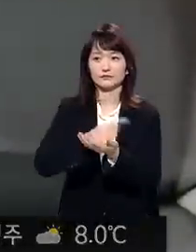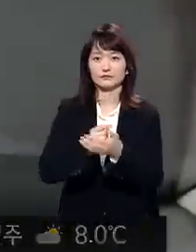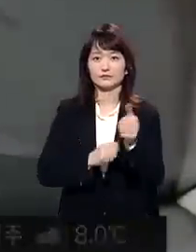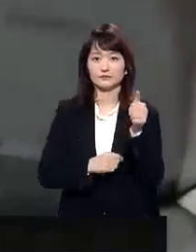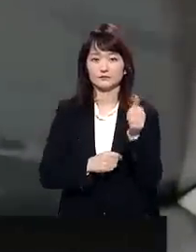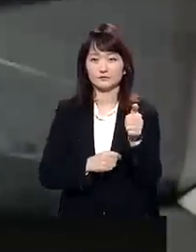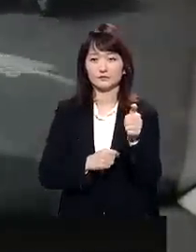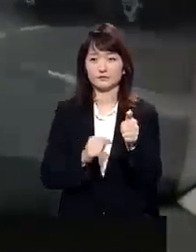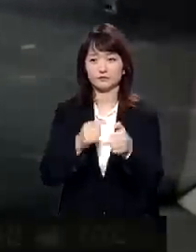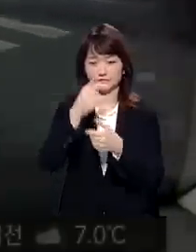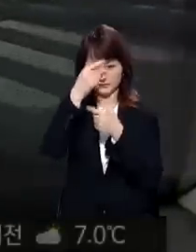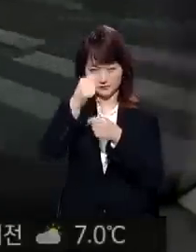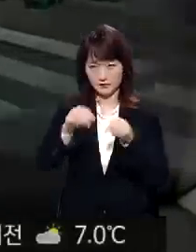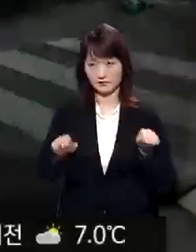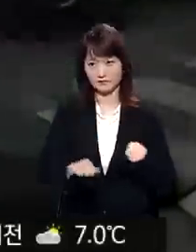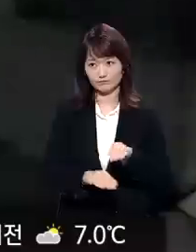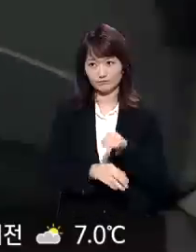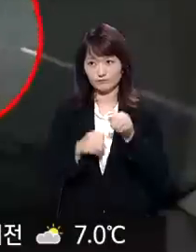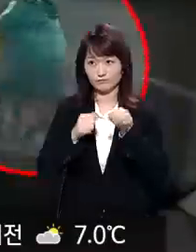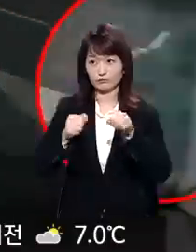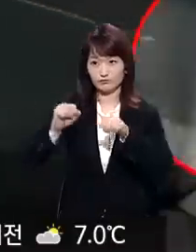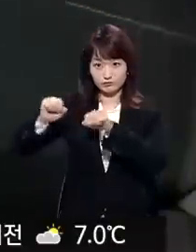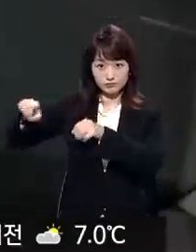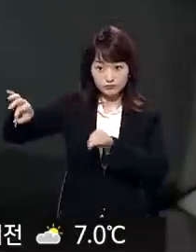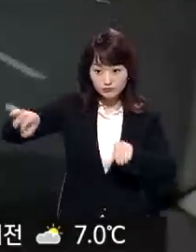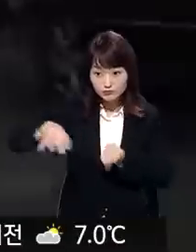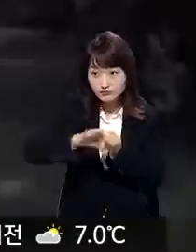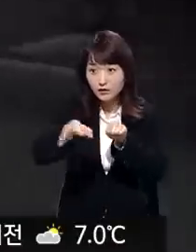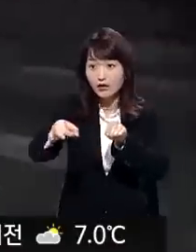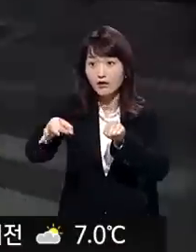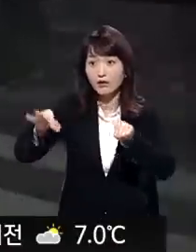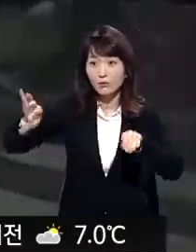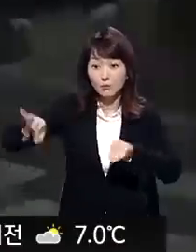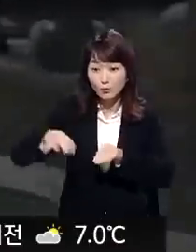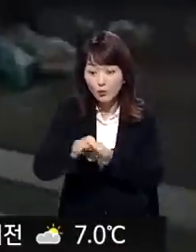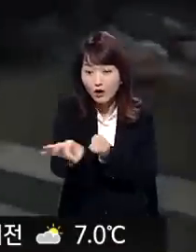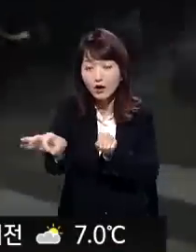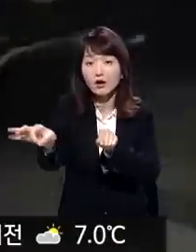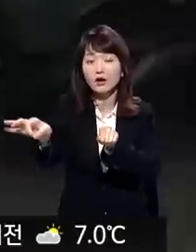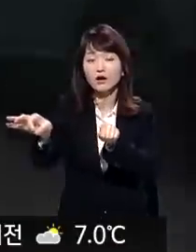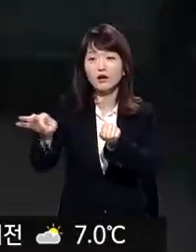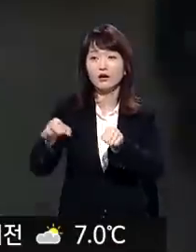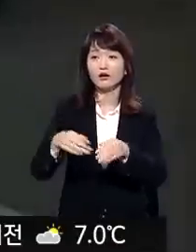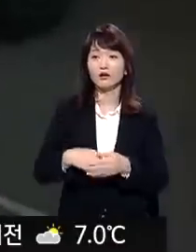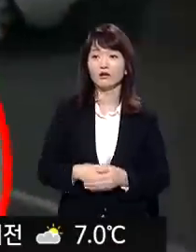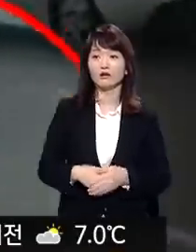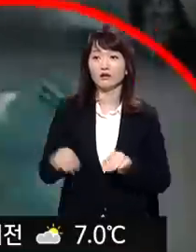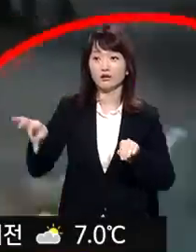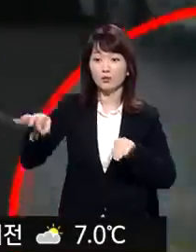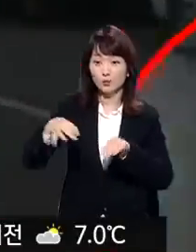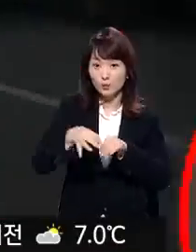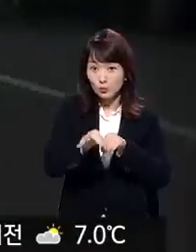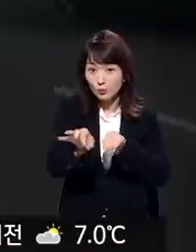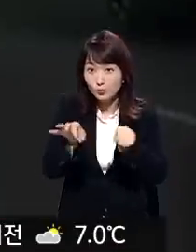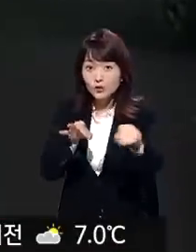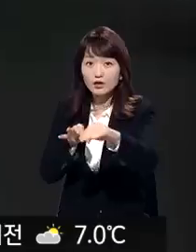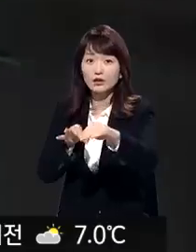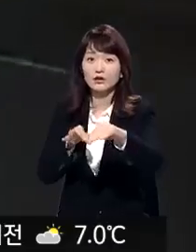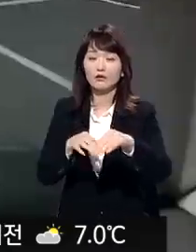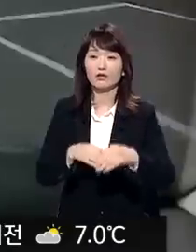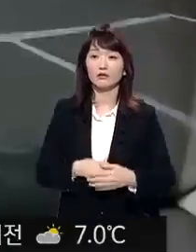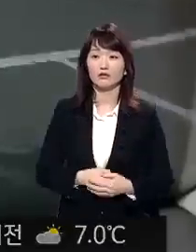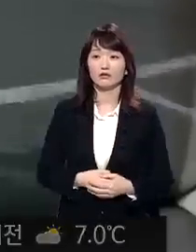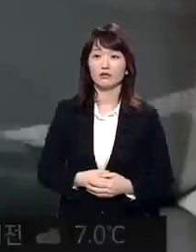50km에 맞춰서 잘 달리고 있어요. 횡단보도 가는데 오, 간발의 차이로 정말 아이가 자전거 타고 튀어나온